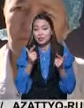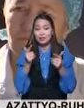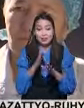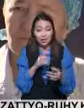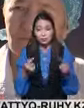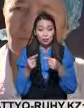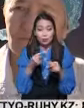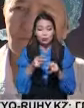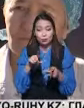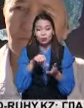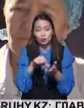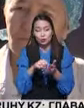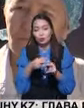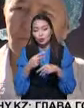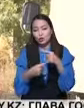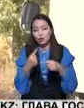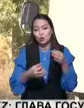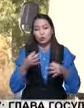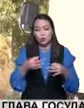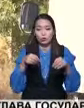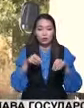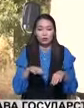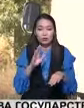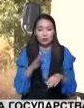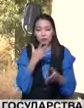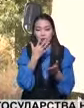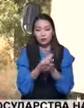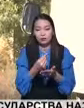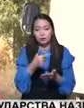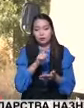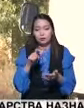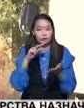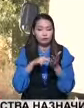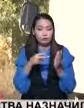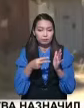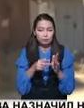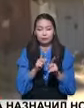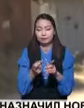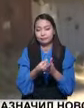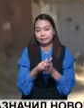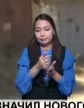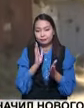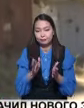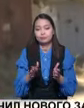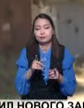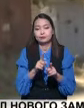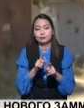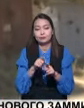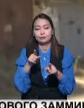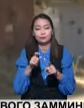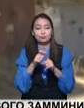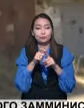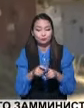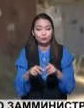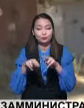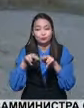данный вопрос только через судебный орган завершится. Однако собственники гаражей не намерены сдавать позиции. На встрече с чиновниками они предложили построить дорогу